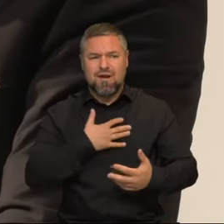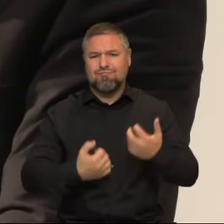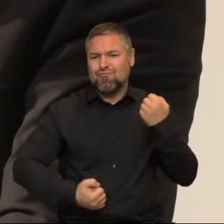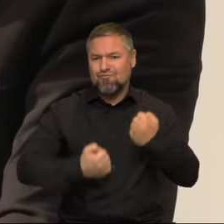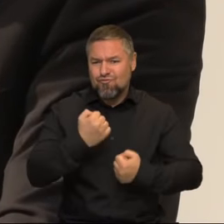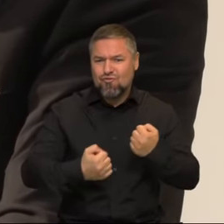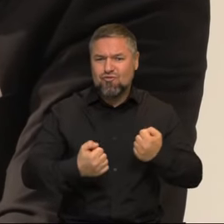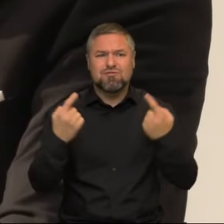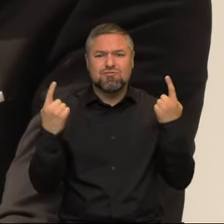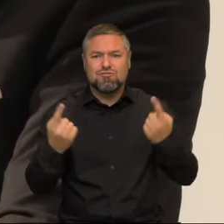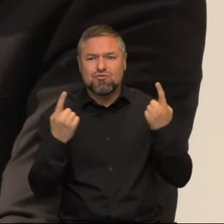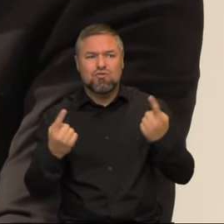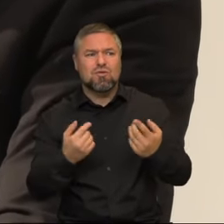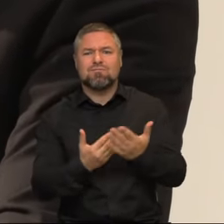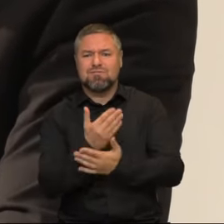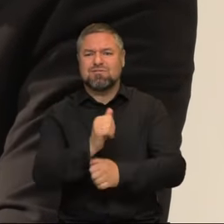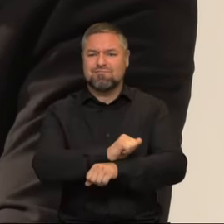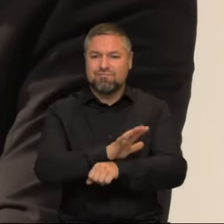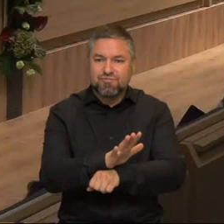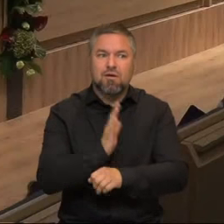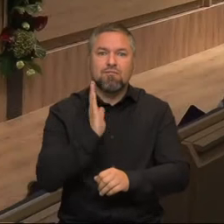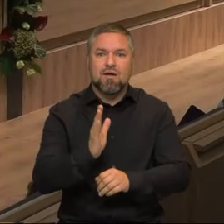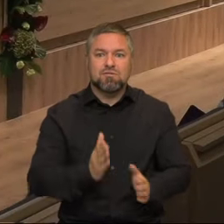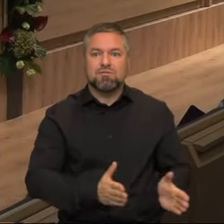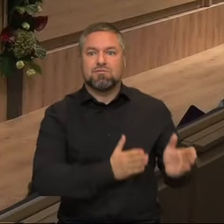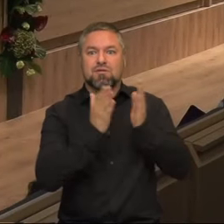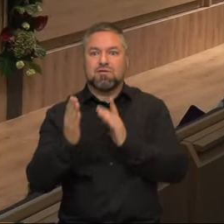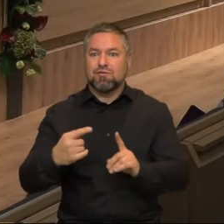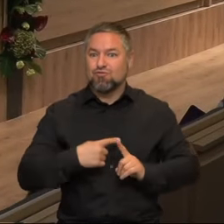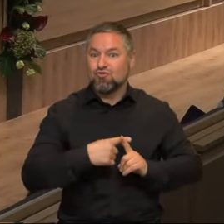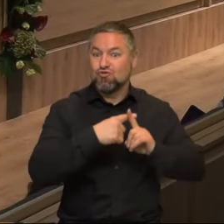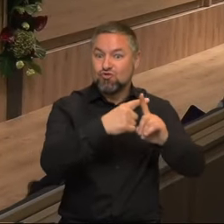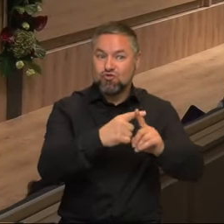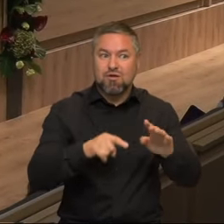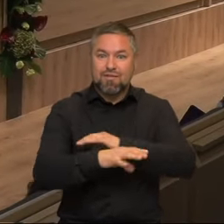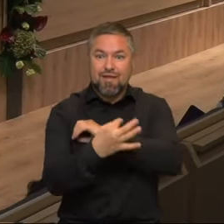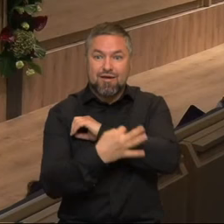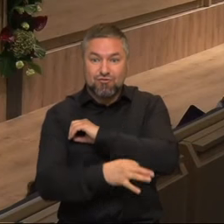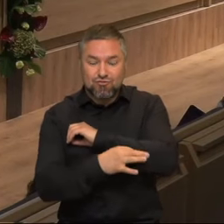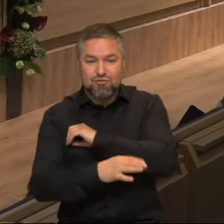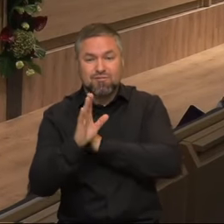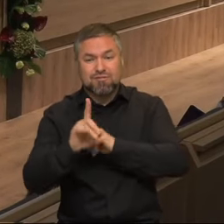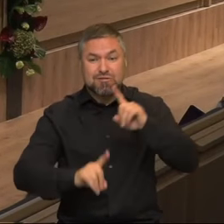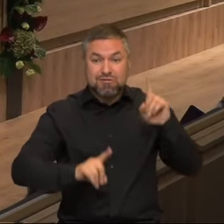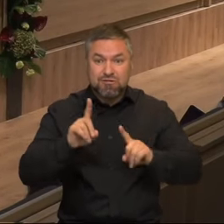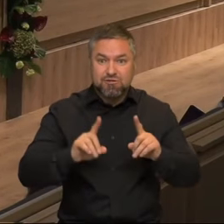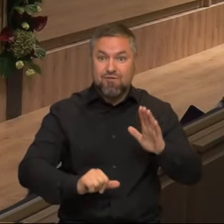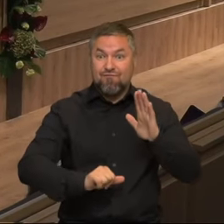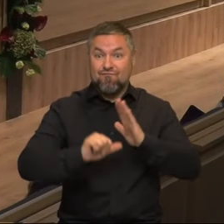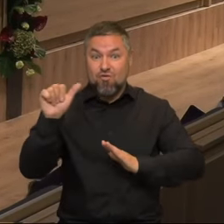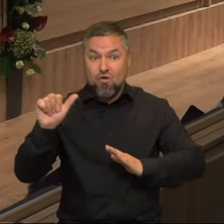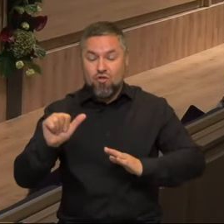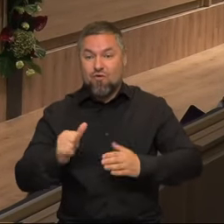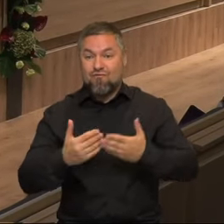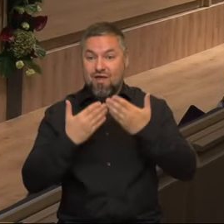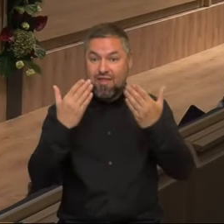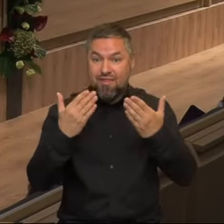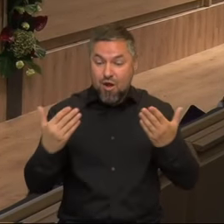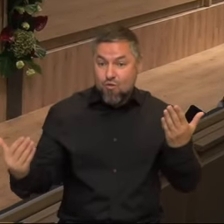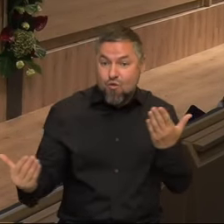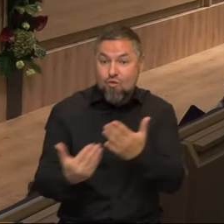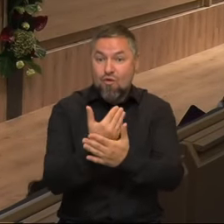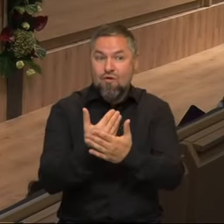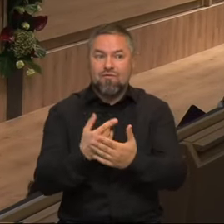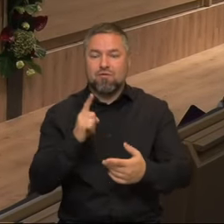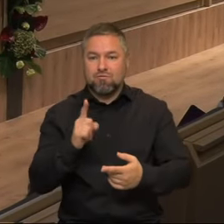trudności związanych z sytuacją epidemiczną, przyniesie kolejne sukcesy studentów, będzie czasem przełomowych osiągnięć naukowych